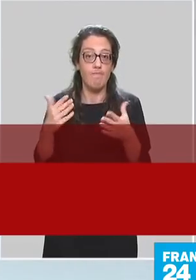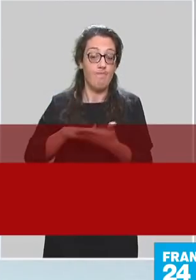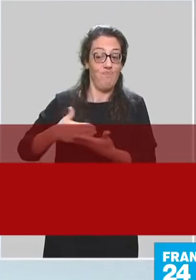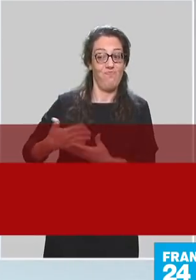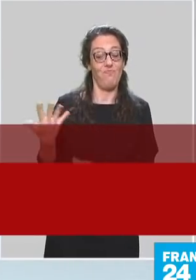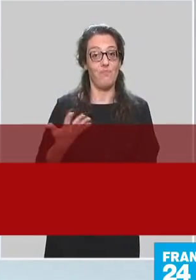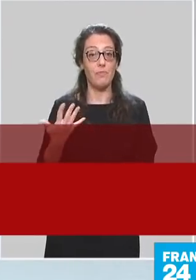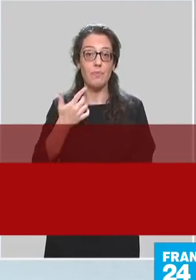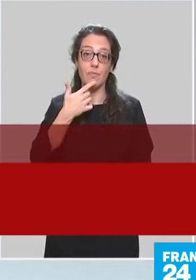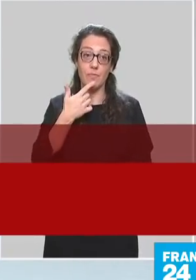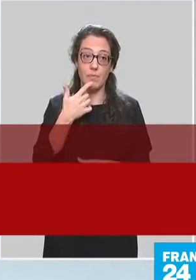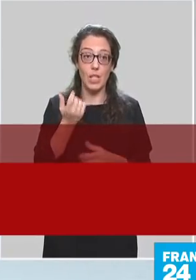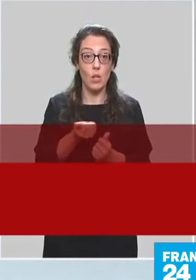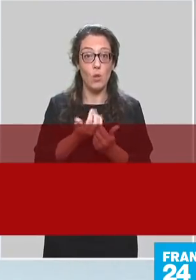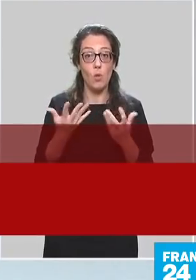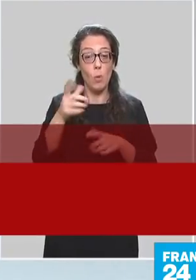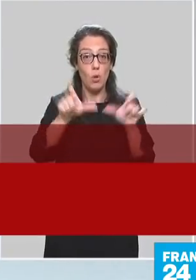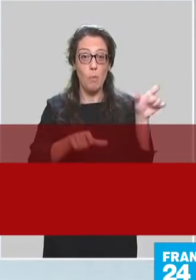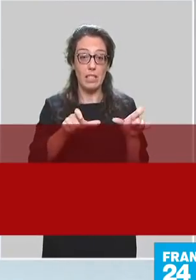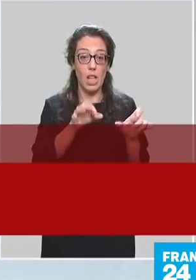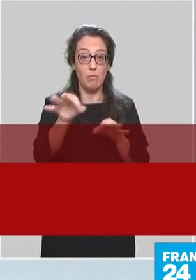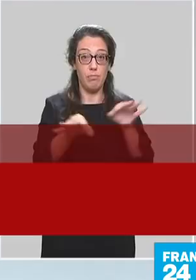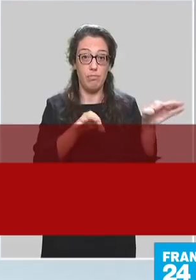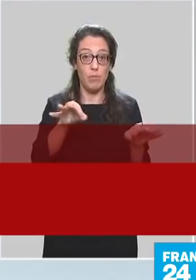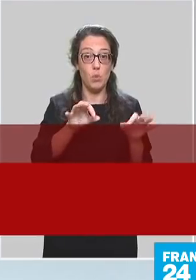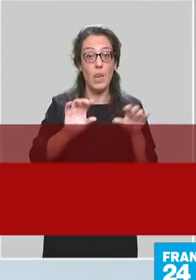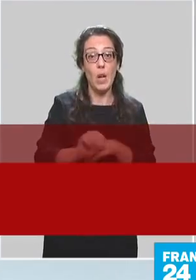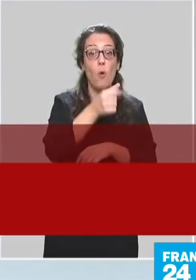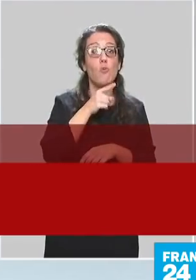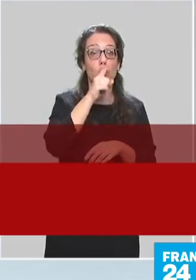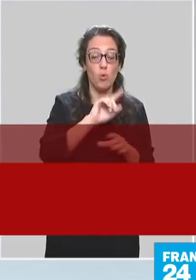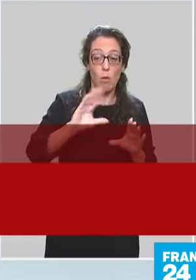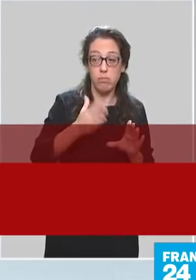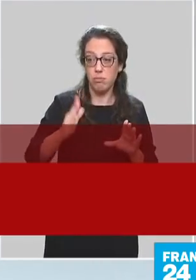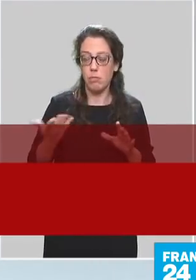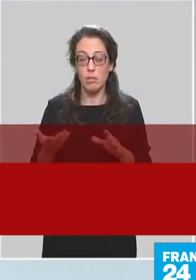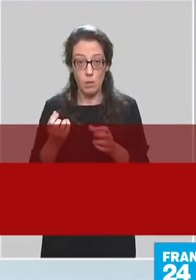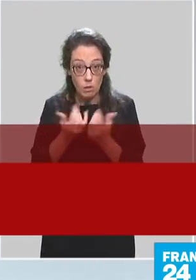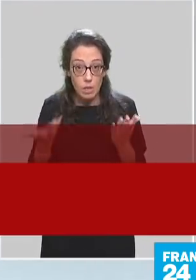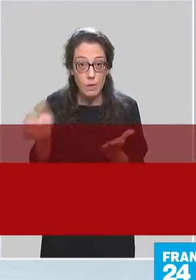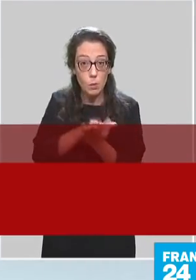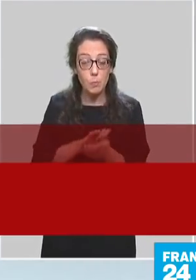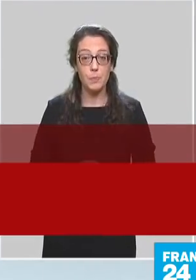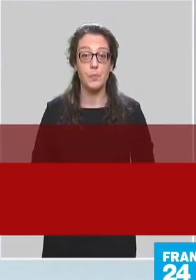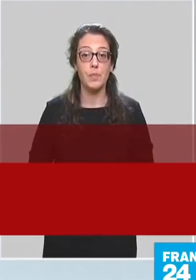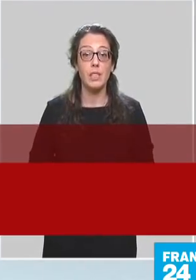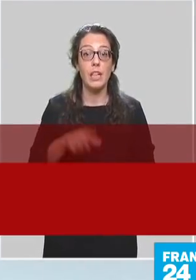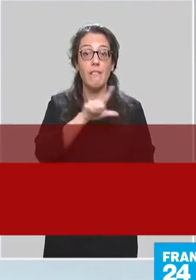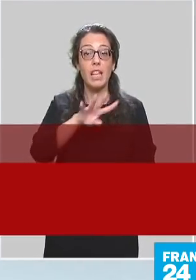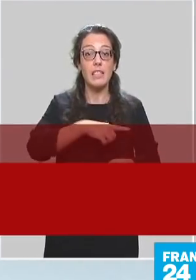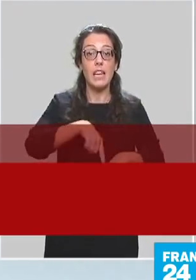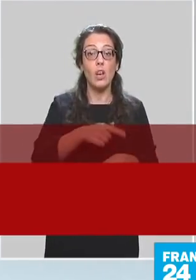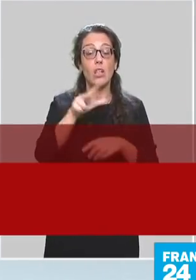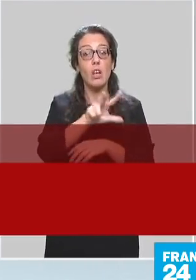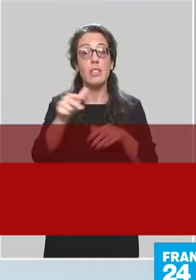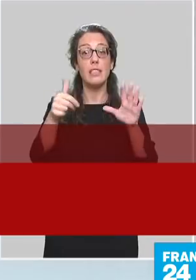un doublement du nombre de personnes touchées tous les 11 jours. La barre des 36 000 nouveaux cas en 24 heures a été